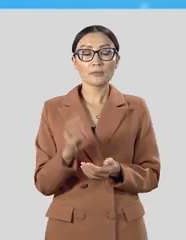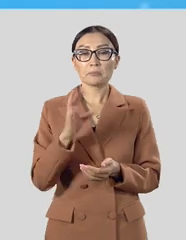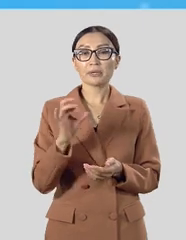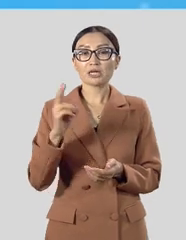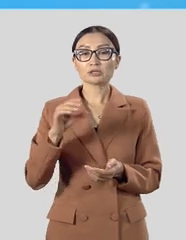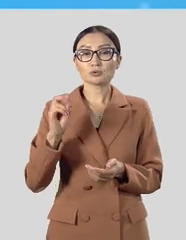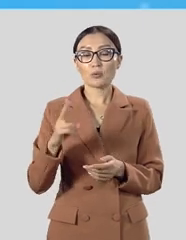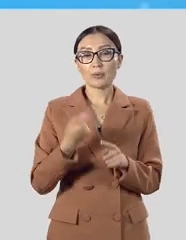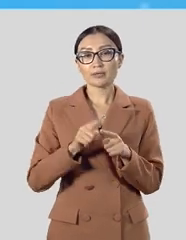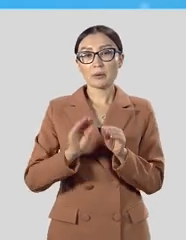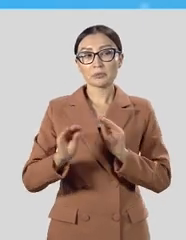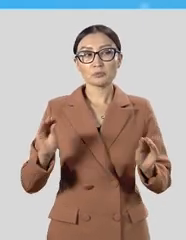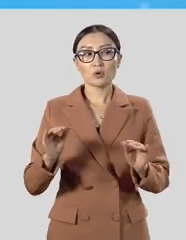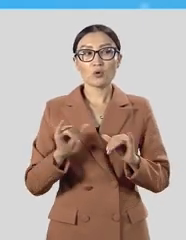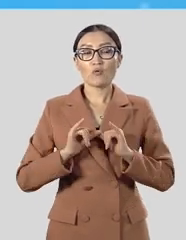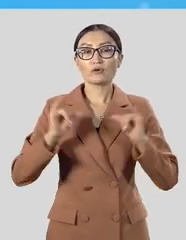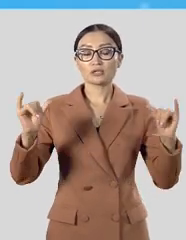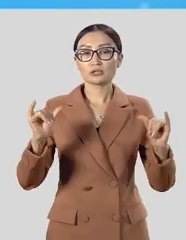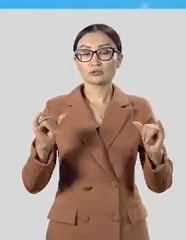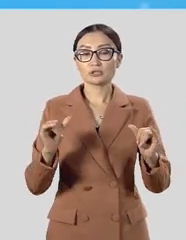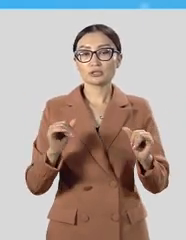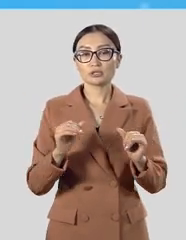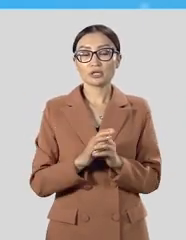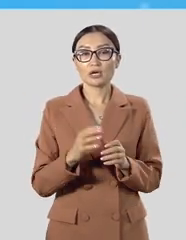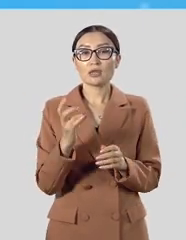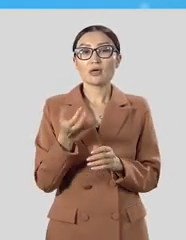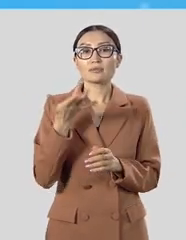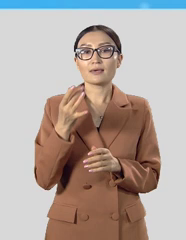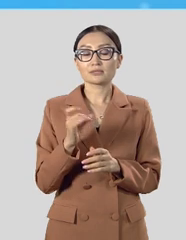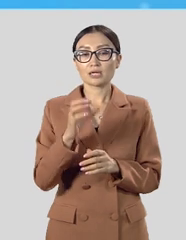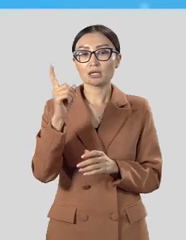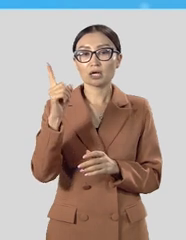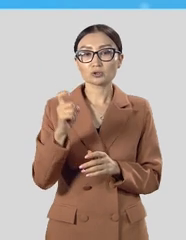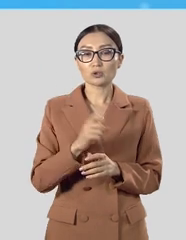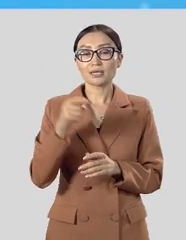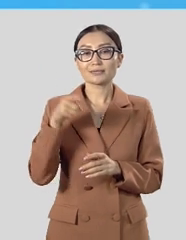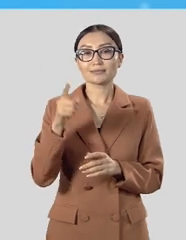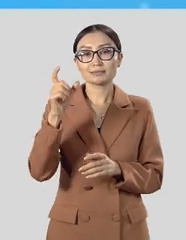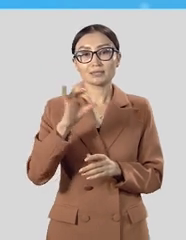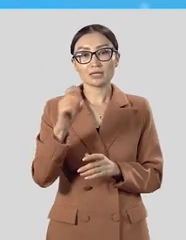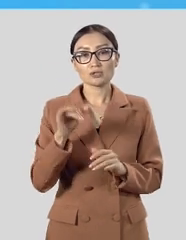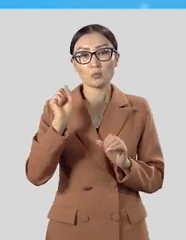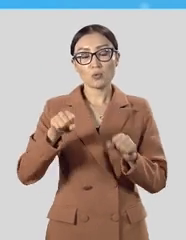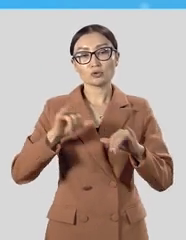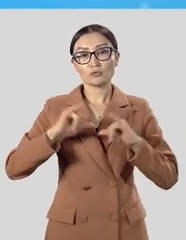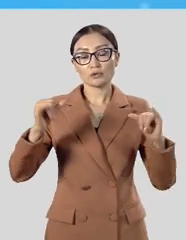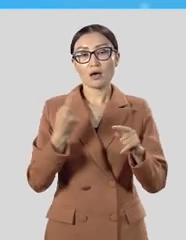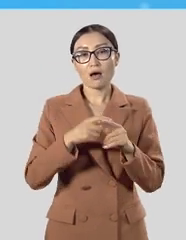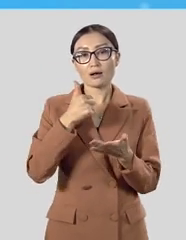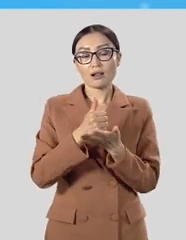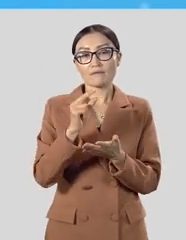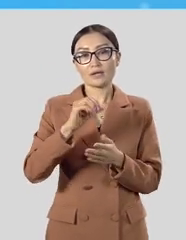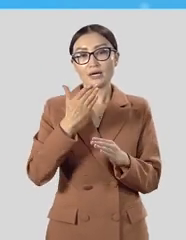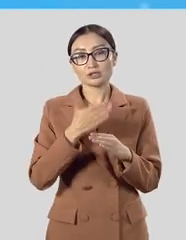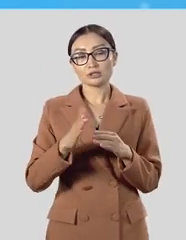Микроскоп – это прибор, увеличивающий изображение предмета в несколько сот, даже в тысячи раз. Главная часть светового